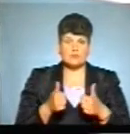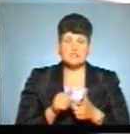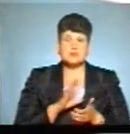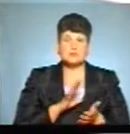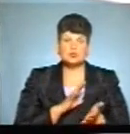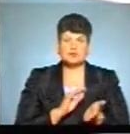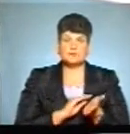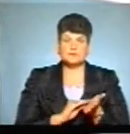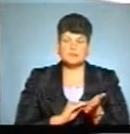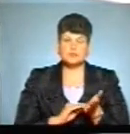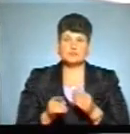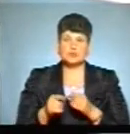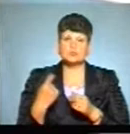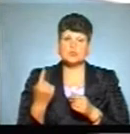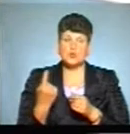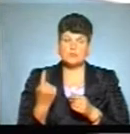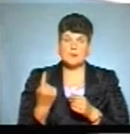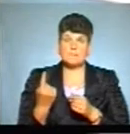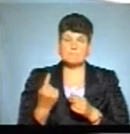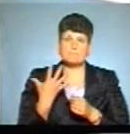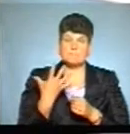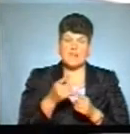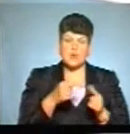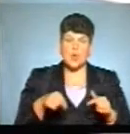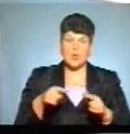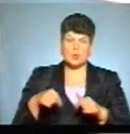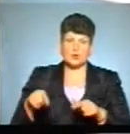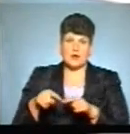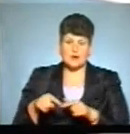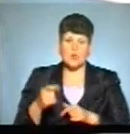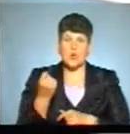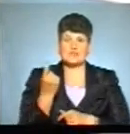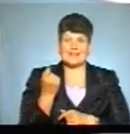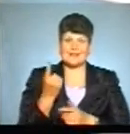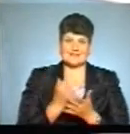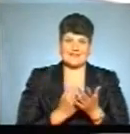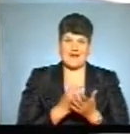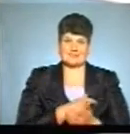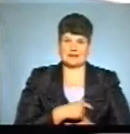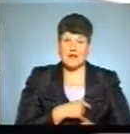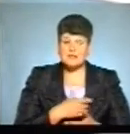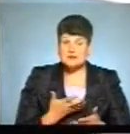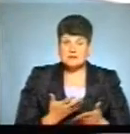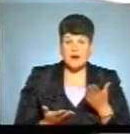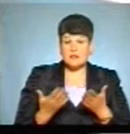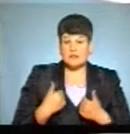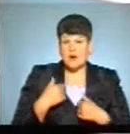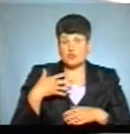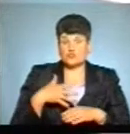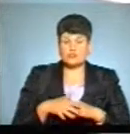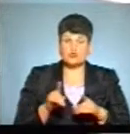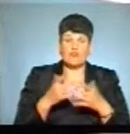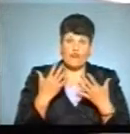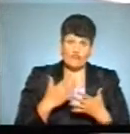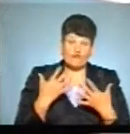було в Тернопільській області, в 5 округах, 11 кандидатів. Але, я так розумію, що є вже